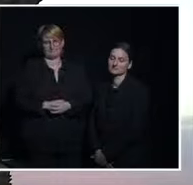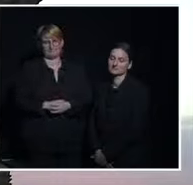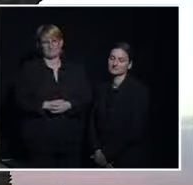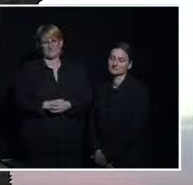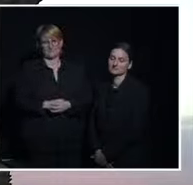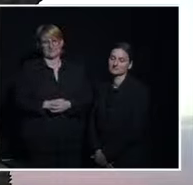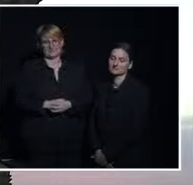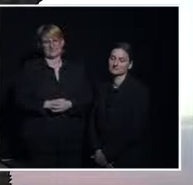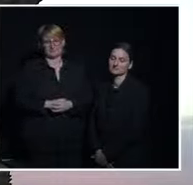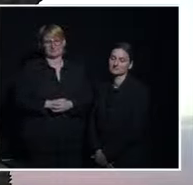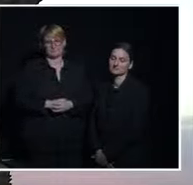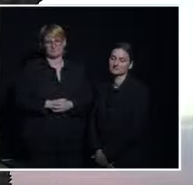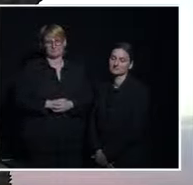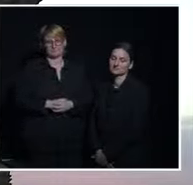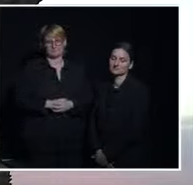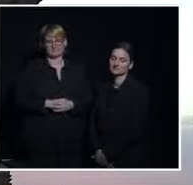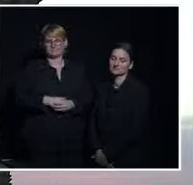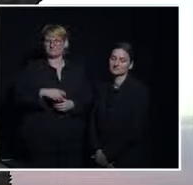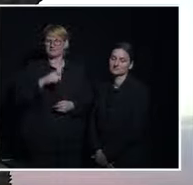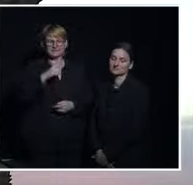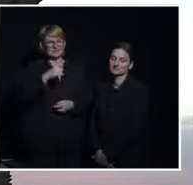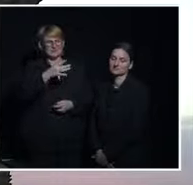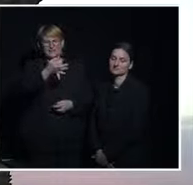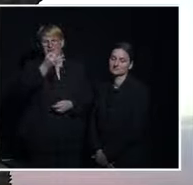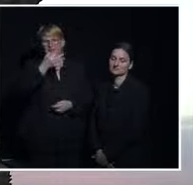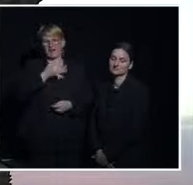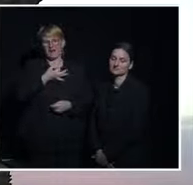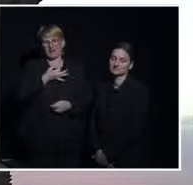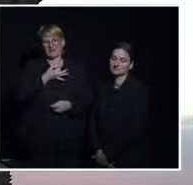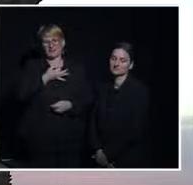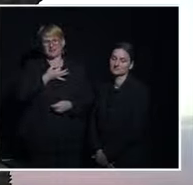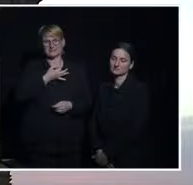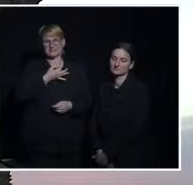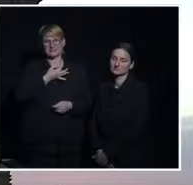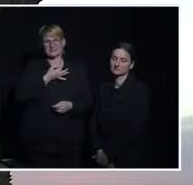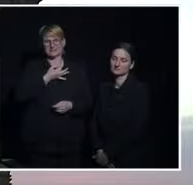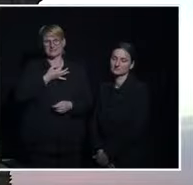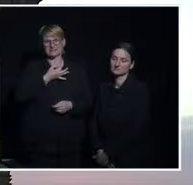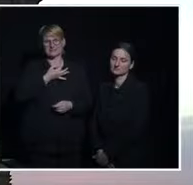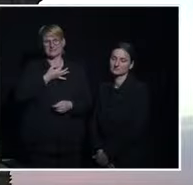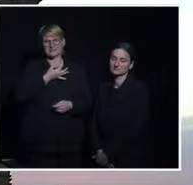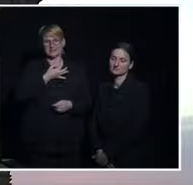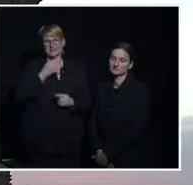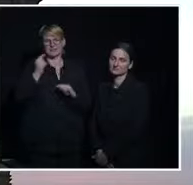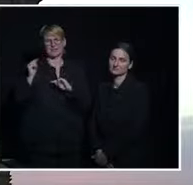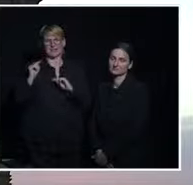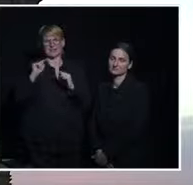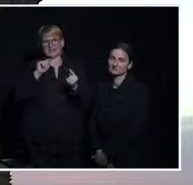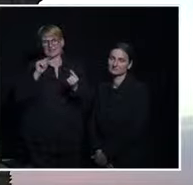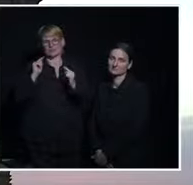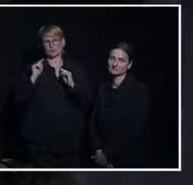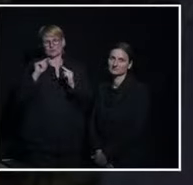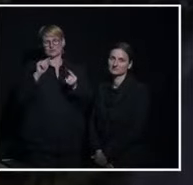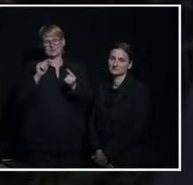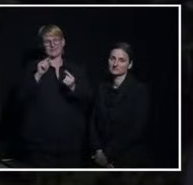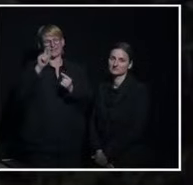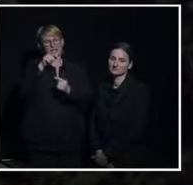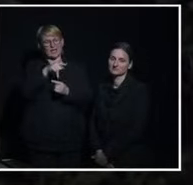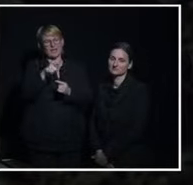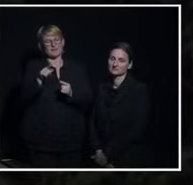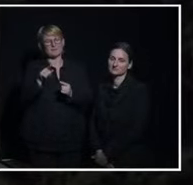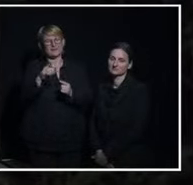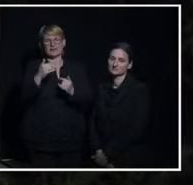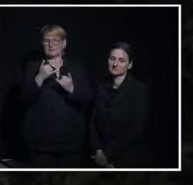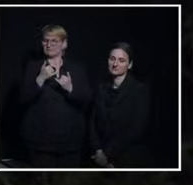ja, Sie wollen wissen, und ich diskutiere mit Ihnen darüber, ja,